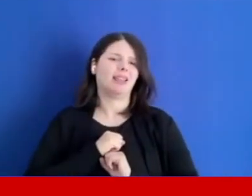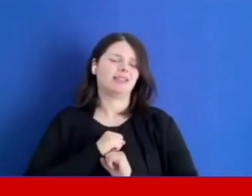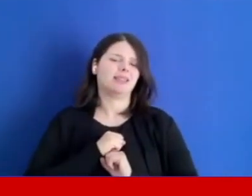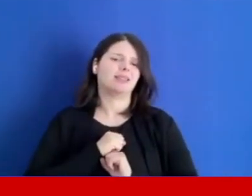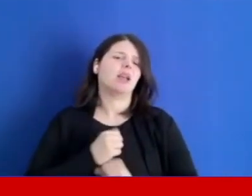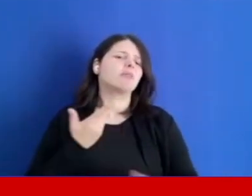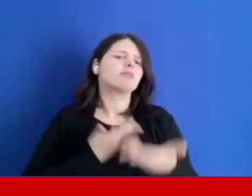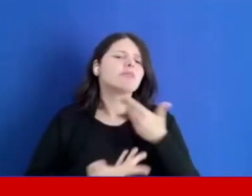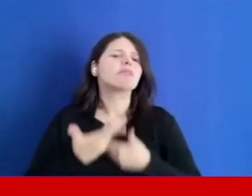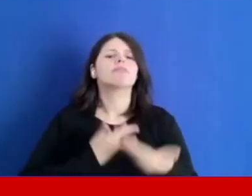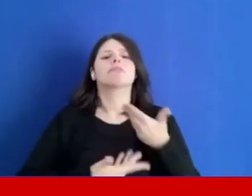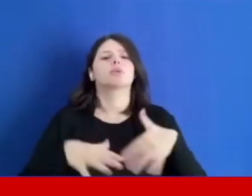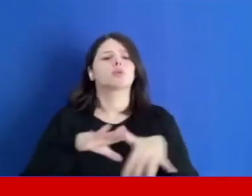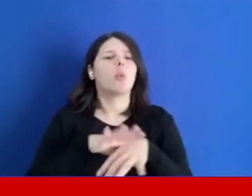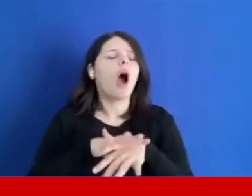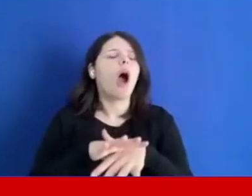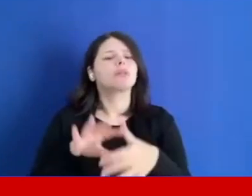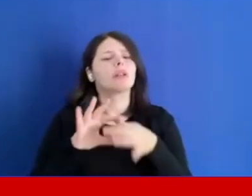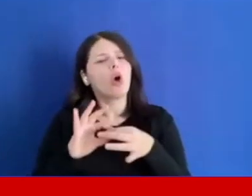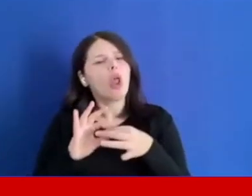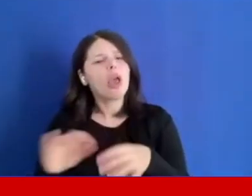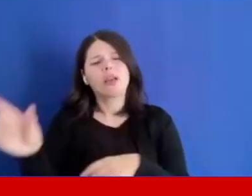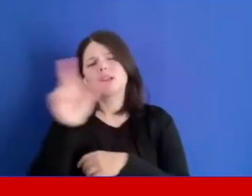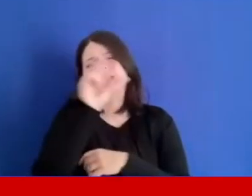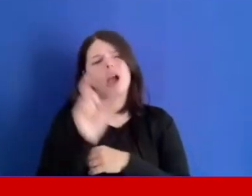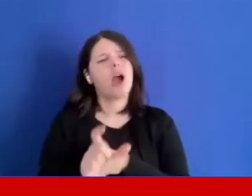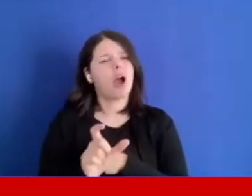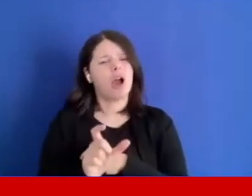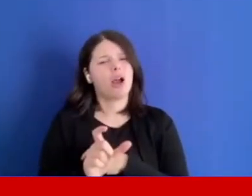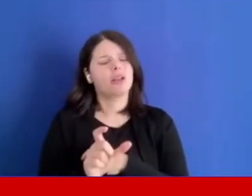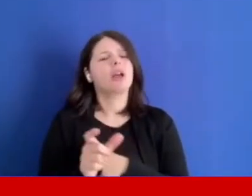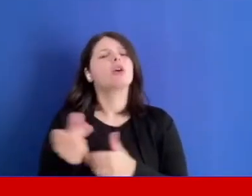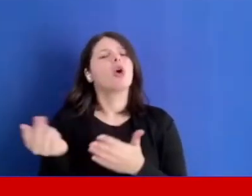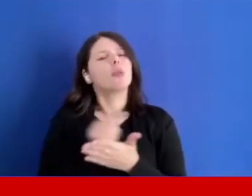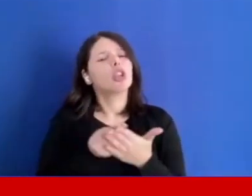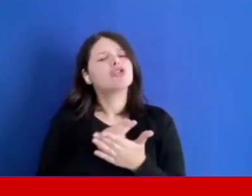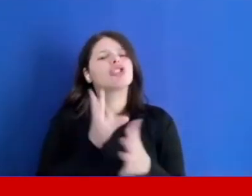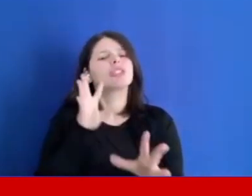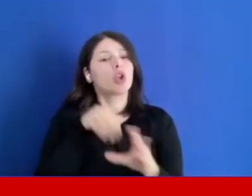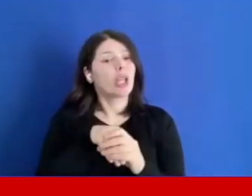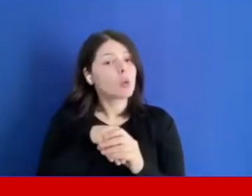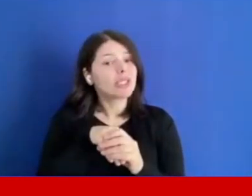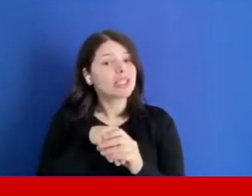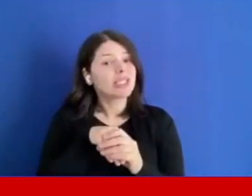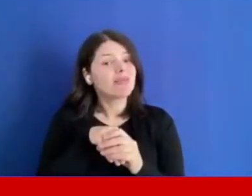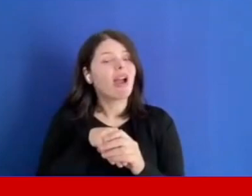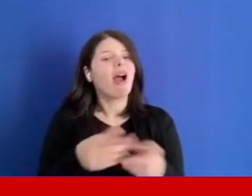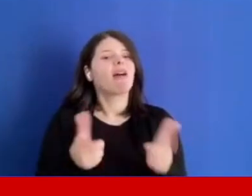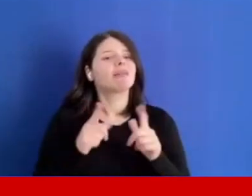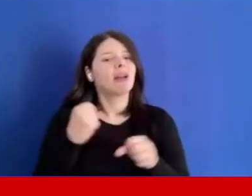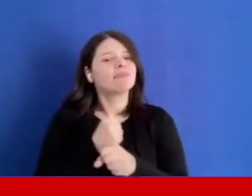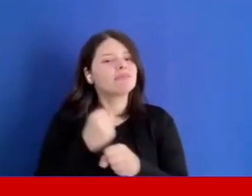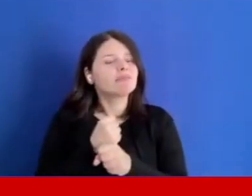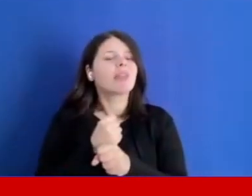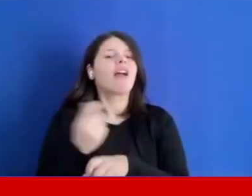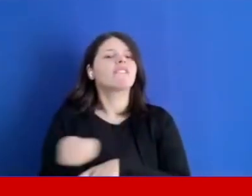squadre e colleghi straordinari in tutta Italia, sia nella progettazione inclusiva, che mi ha portato anche a lavorare insieme ai Vigili del Fuoco